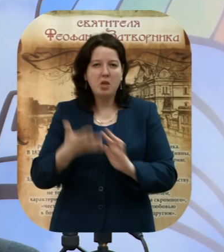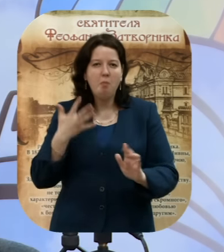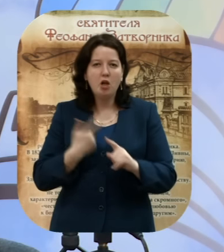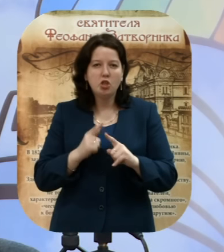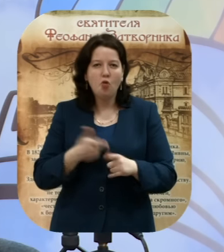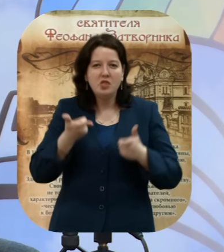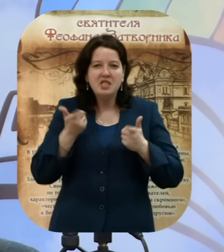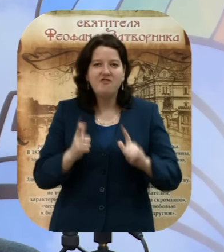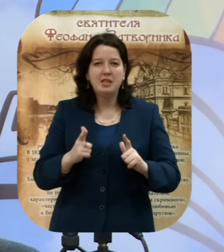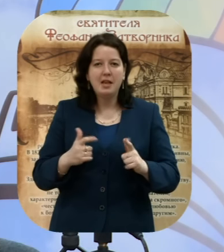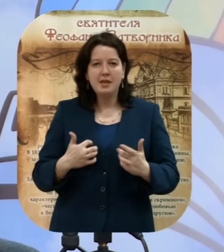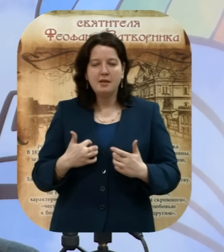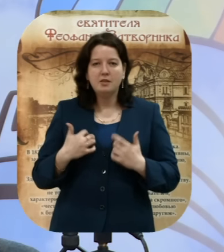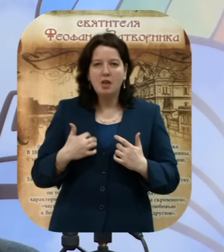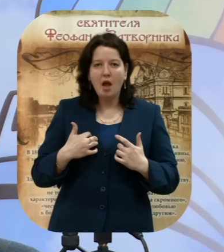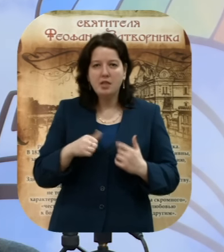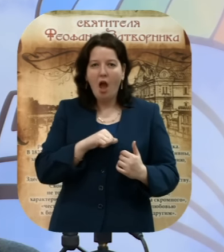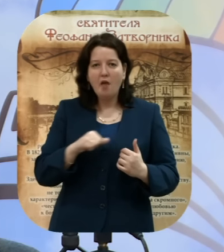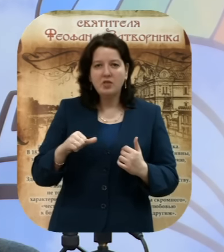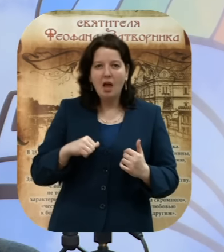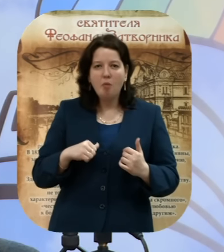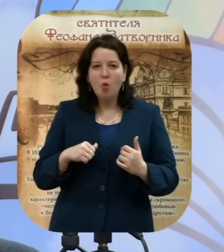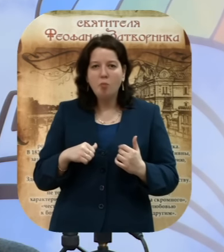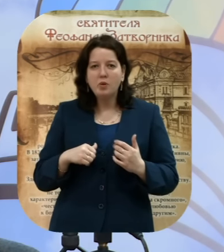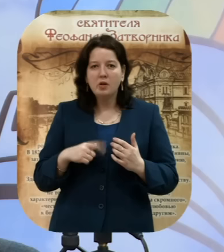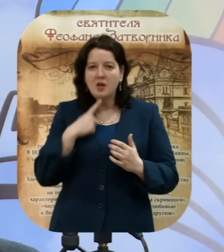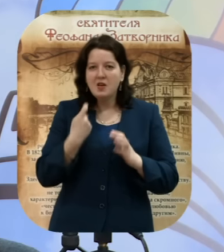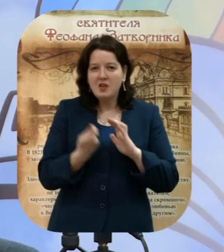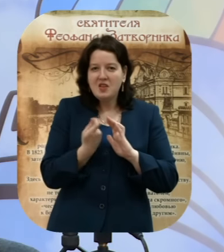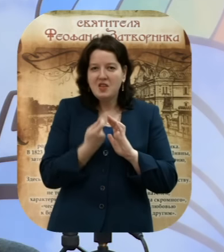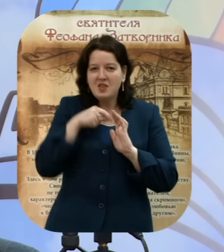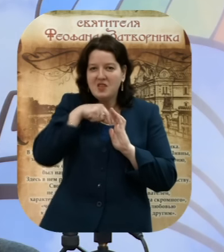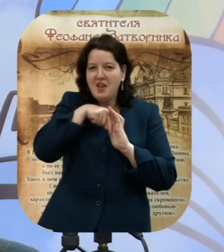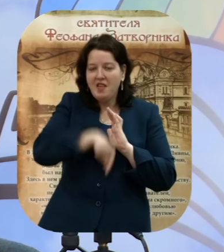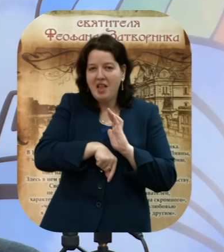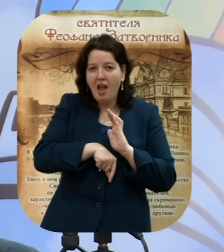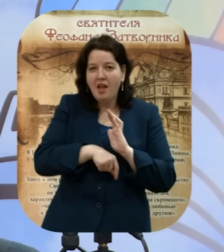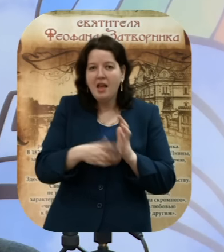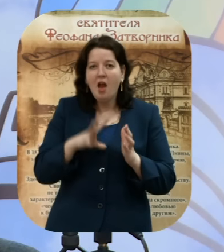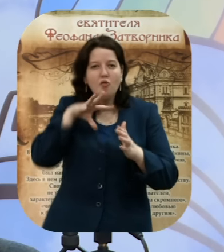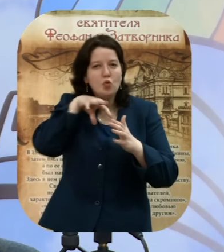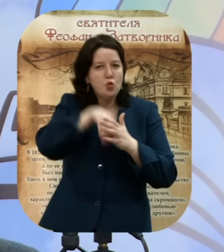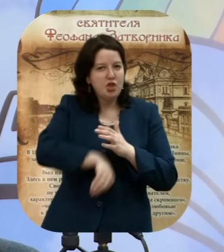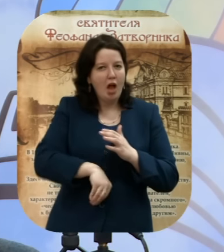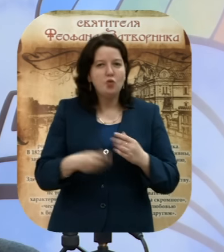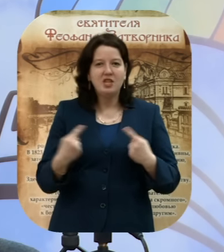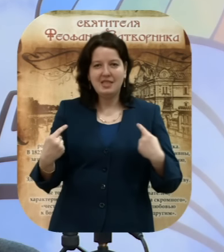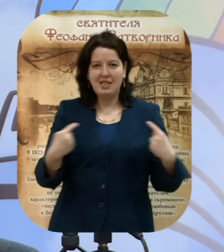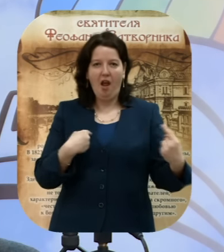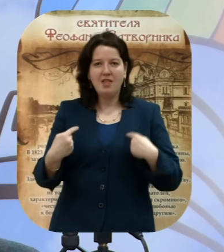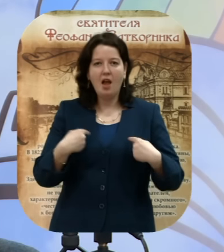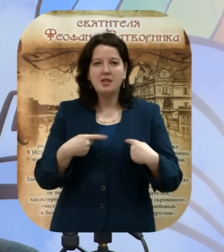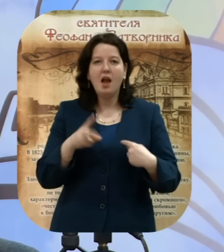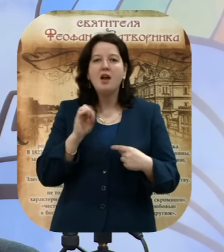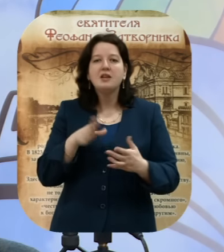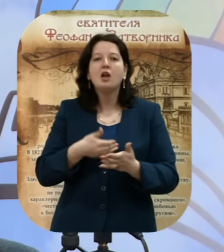страсти в самом зерне себе действительно содержат страдания. Как